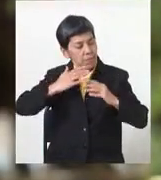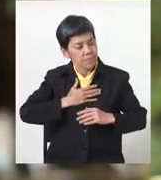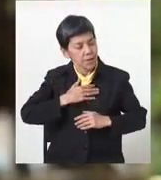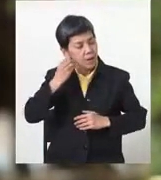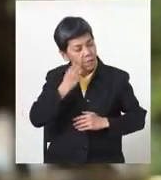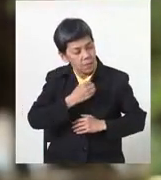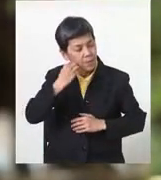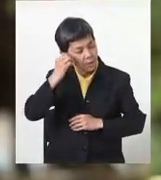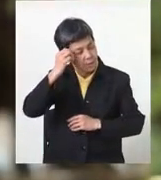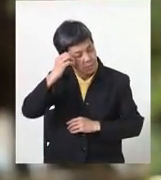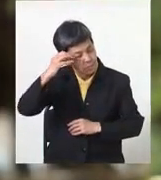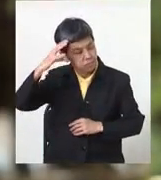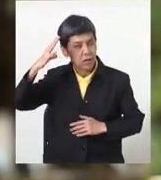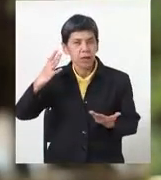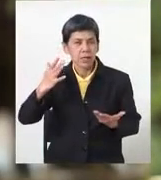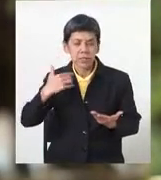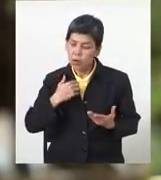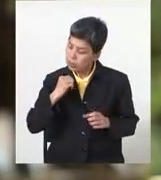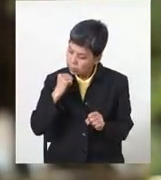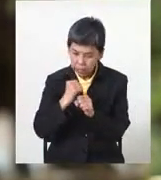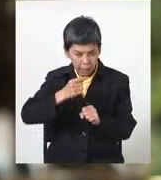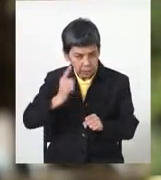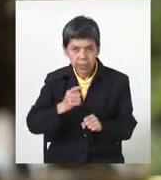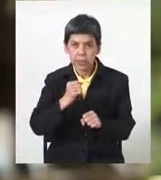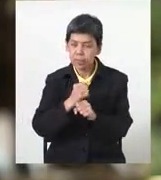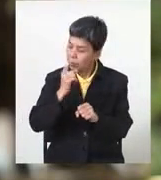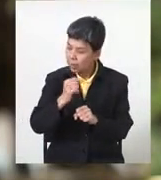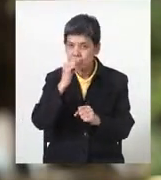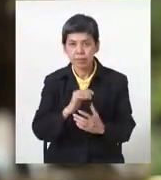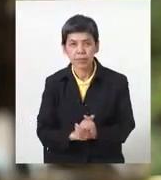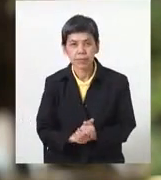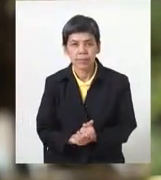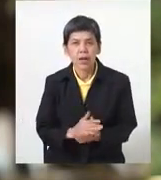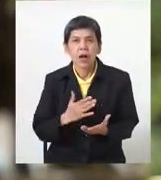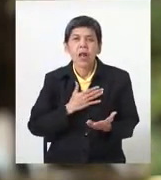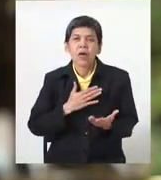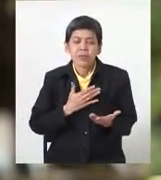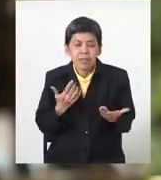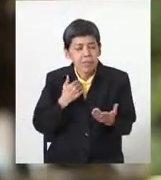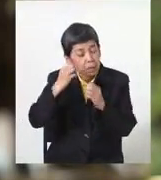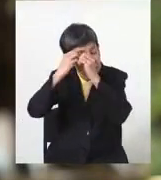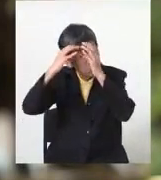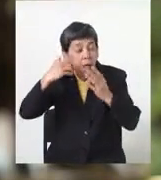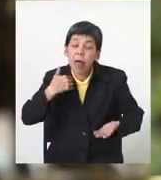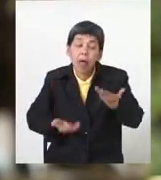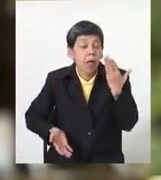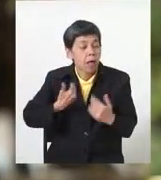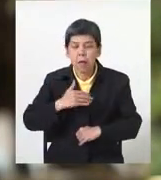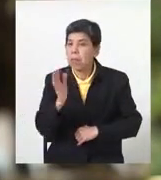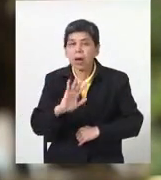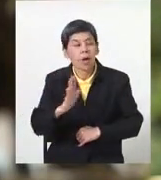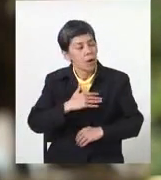อยู่เรื่อยแต่ฝันของผมเนี่ยต้องกระโดดจับถึงนะฮะกระโดดจับถึงแล้วก็ไม่ใช่ฝันจน